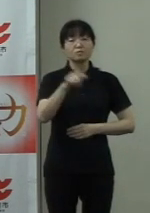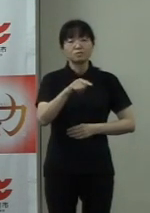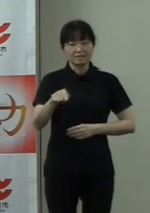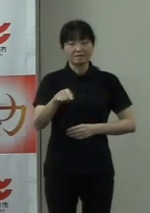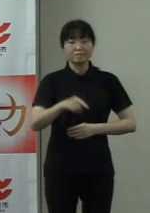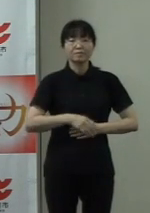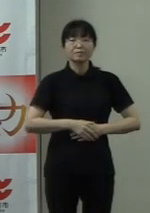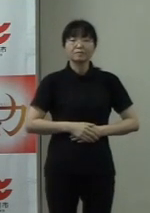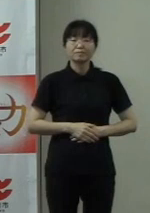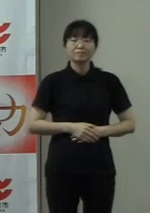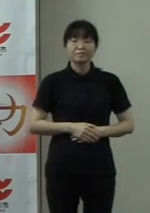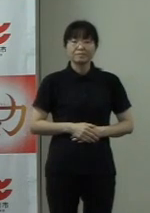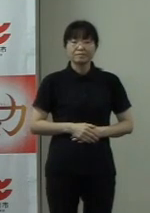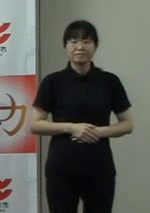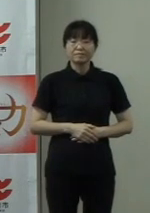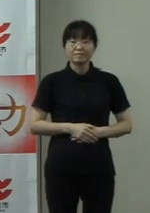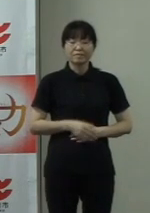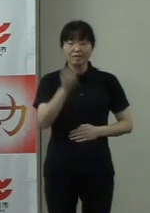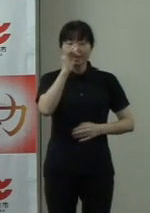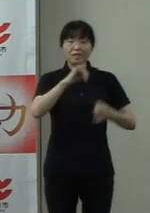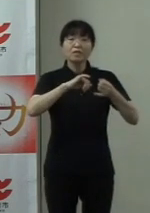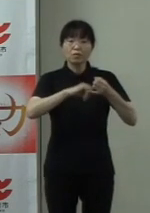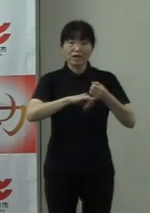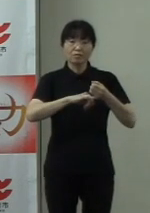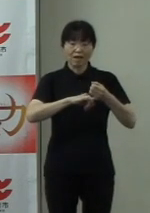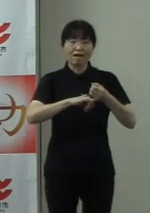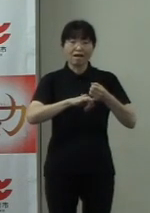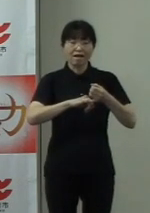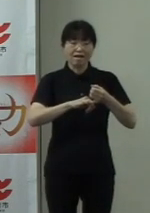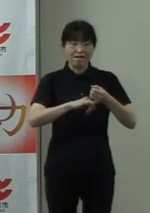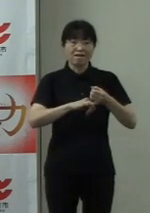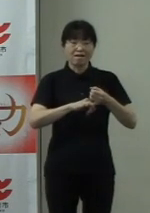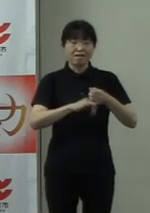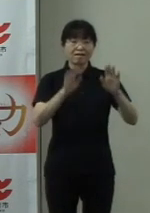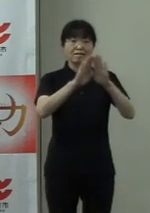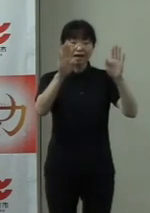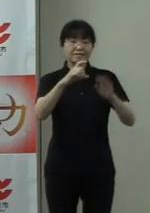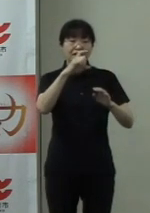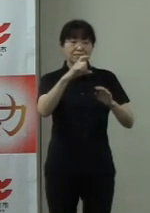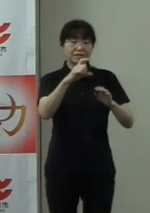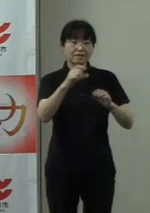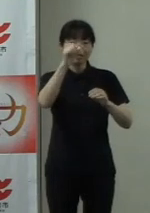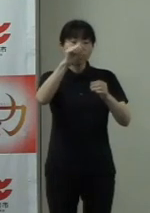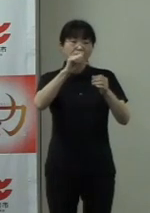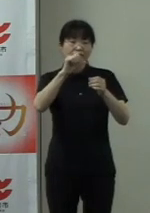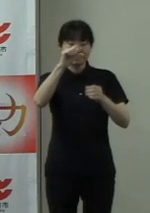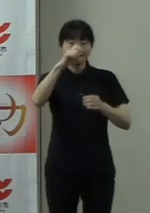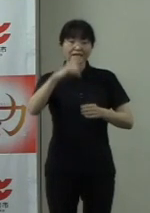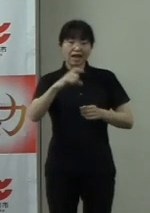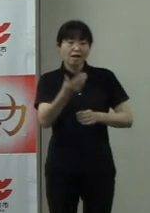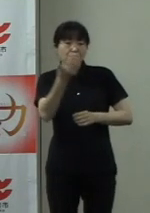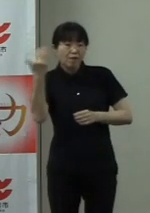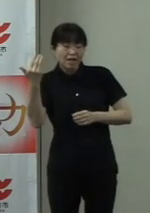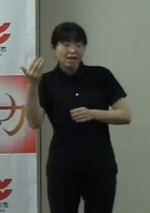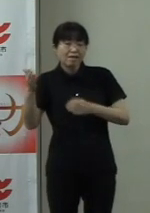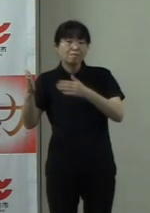っております。予約の方は実施日の5日前までに、していただければというふうに思います